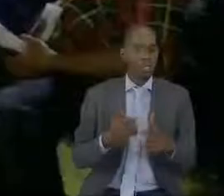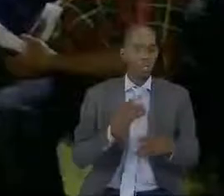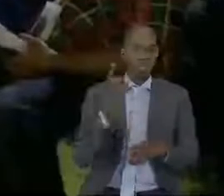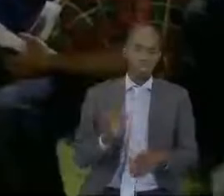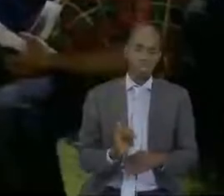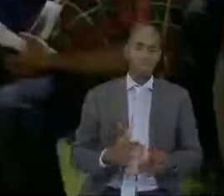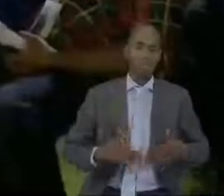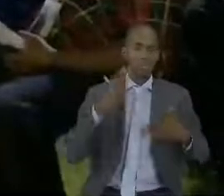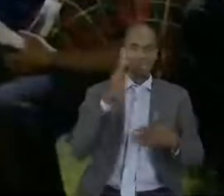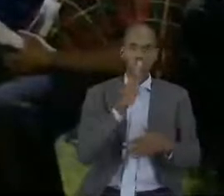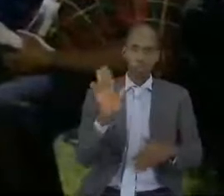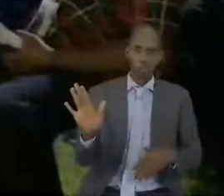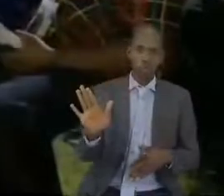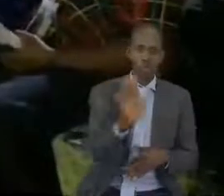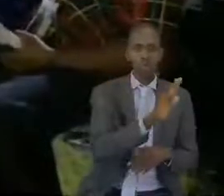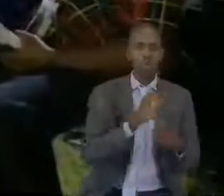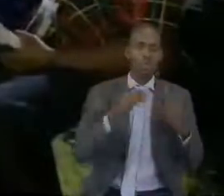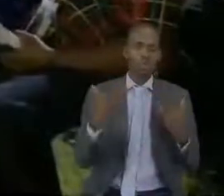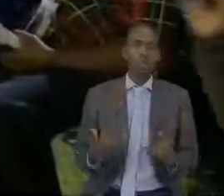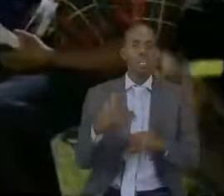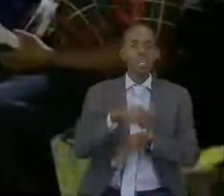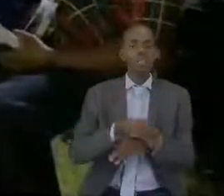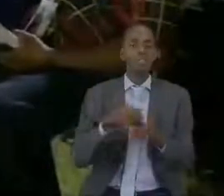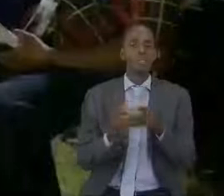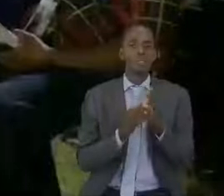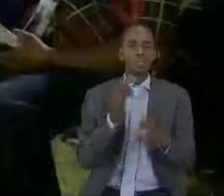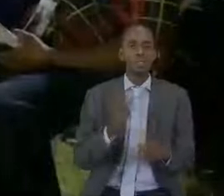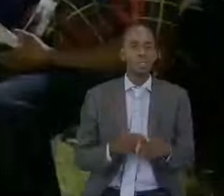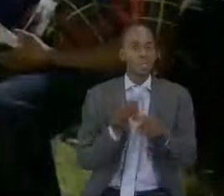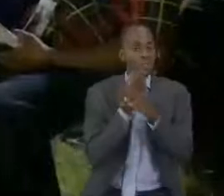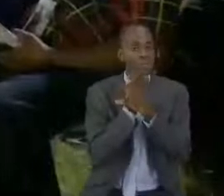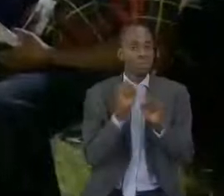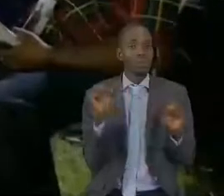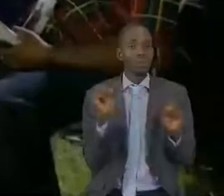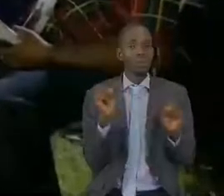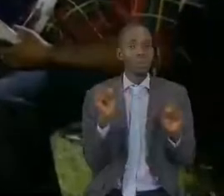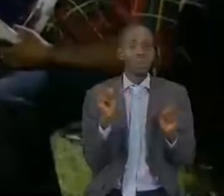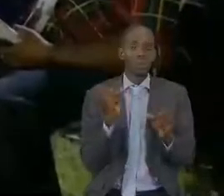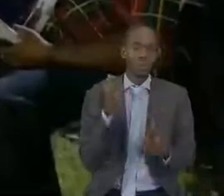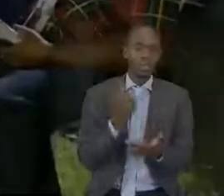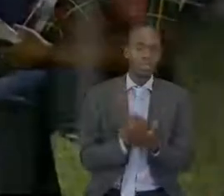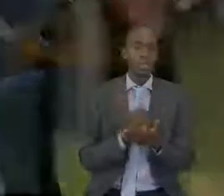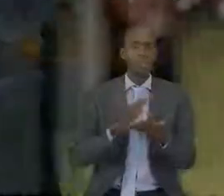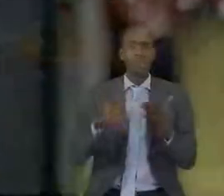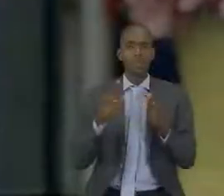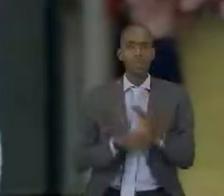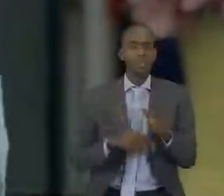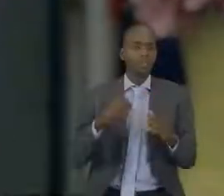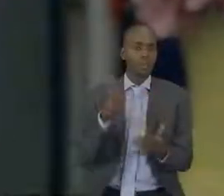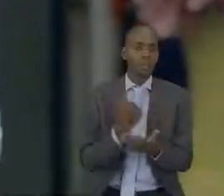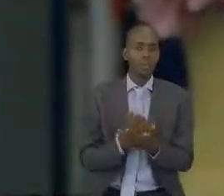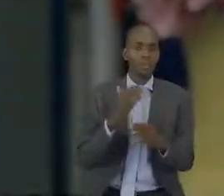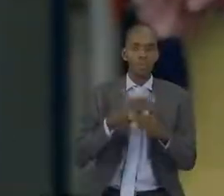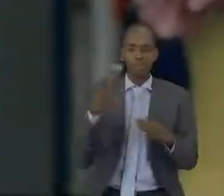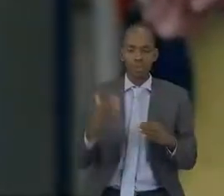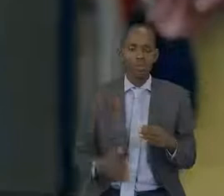toi ce soir au nom de Jésus. Le salut, le pardon, libération totale,